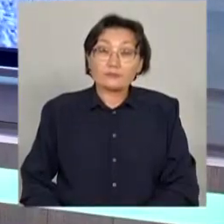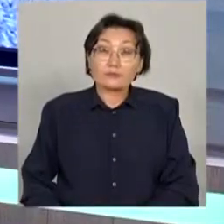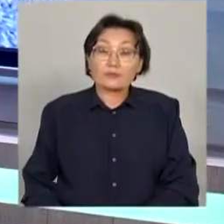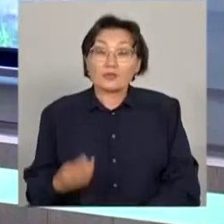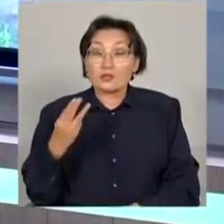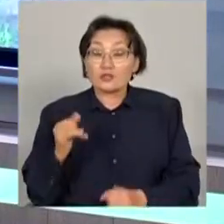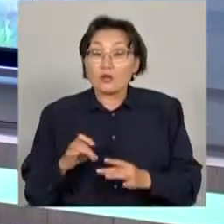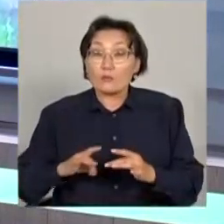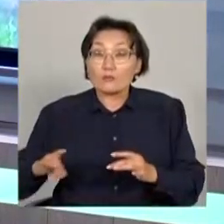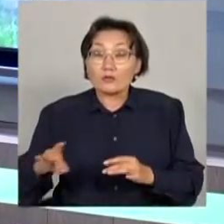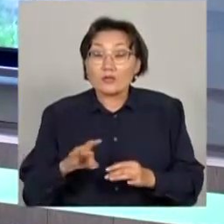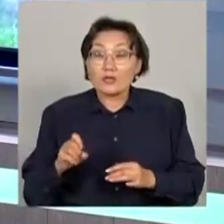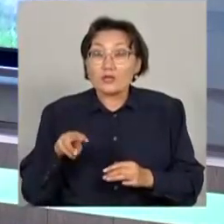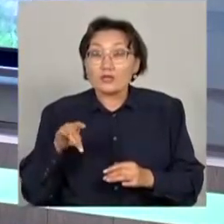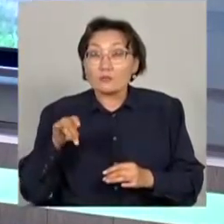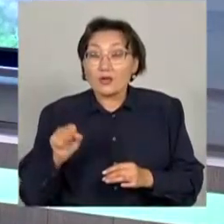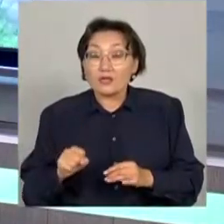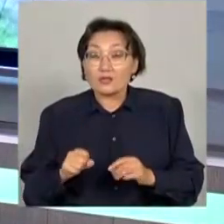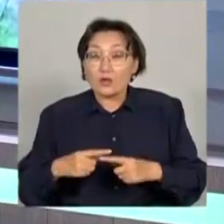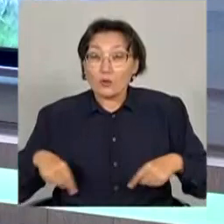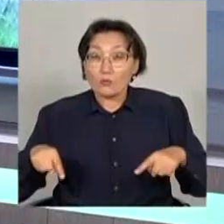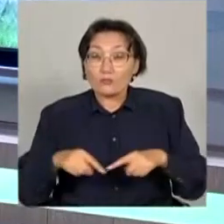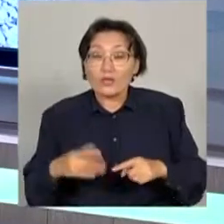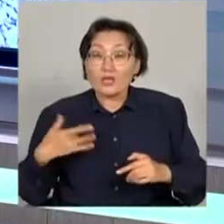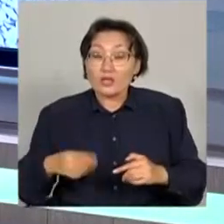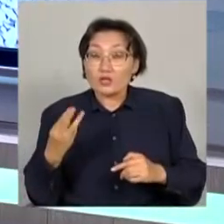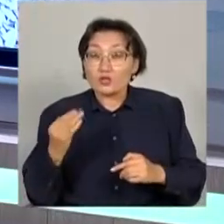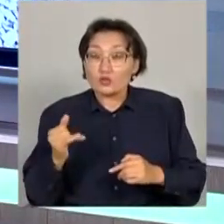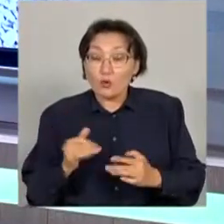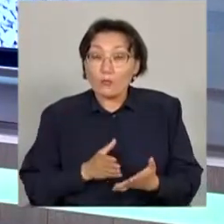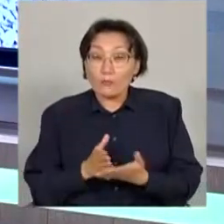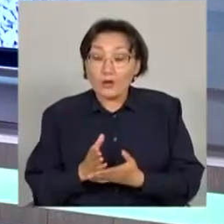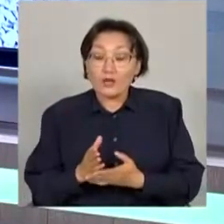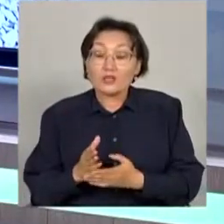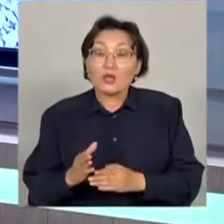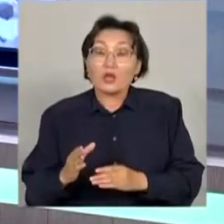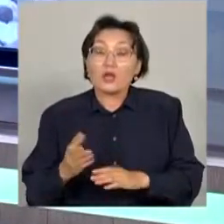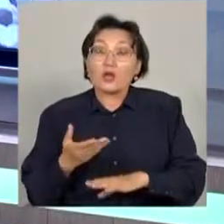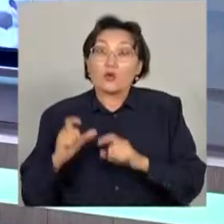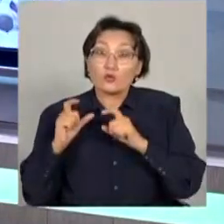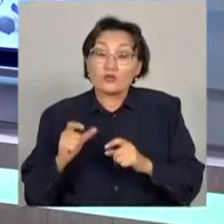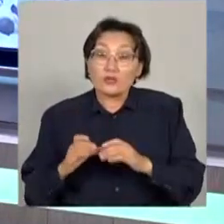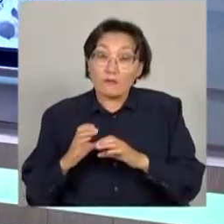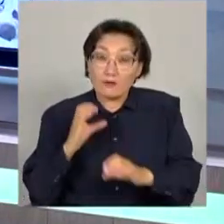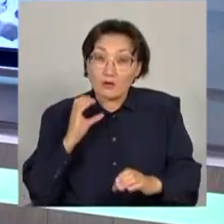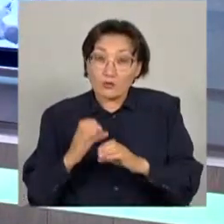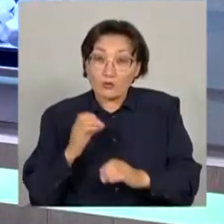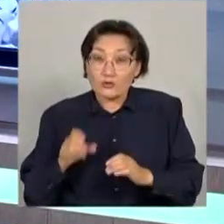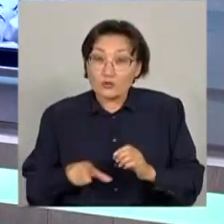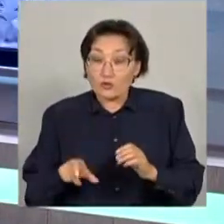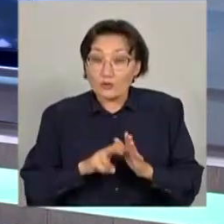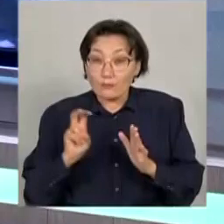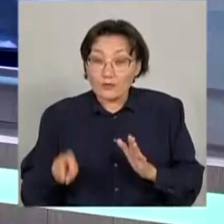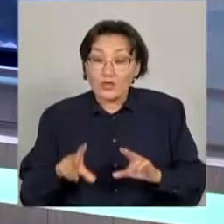Шу ауданындағы Аспара станциясында Тараз Шу бағытындағы жүк пойыздары шойын жолдан шығып кетті. Абырой болғанда адам шығыны жоқ,